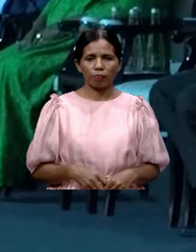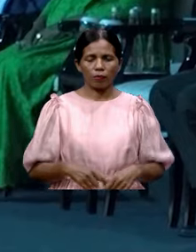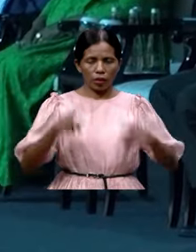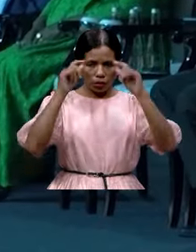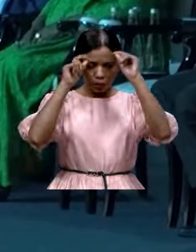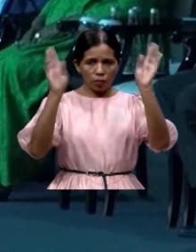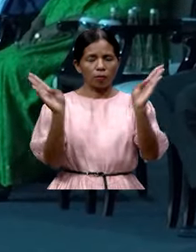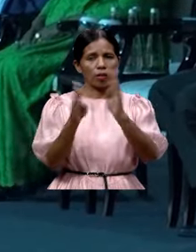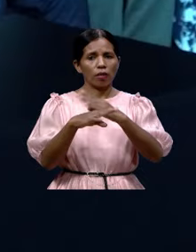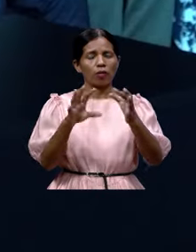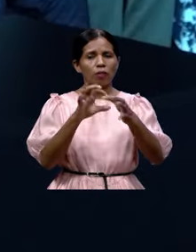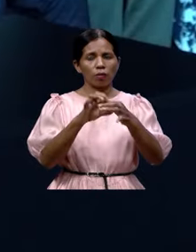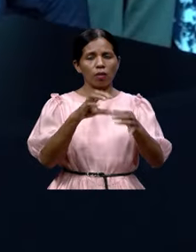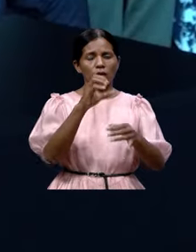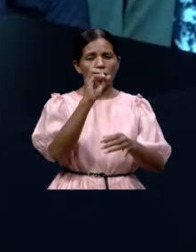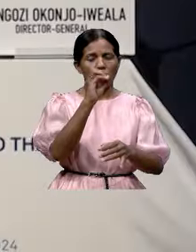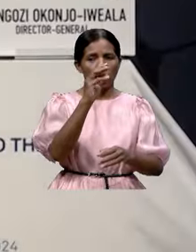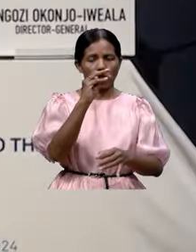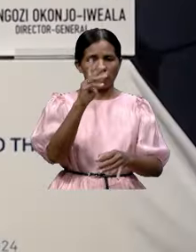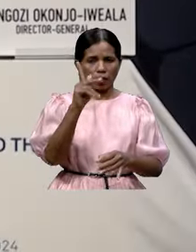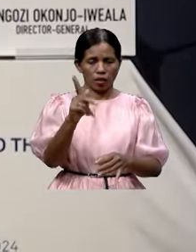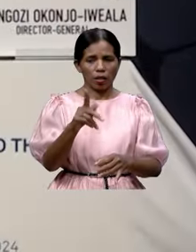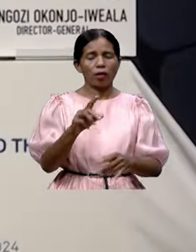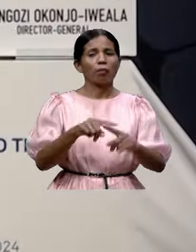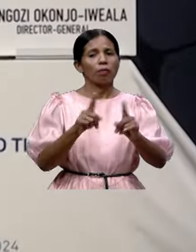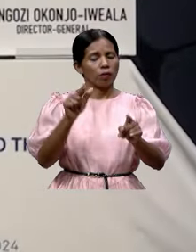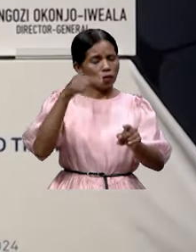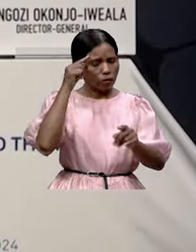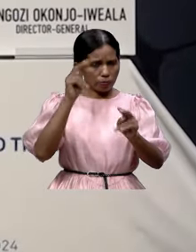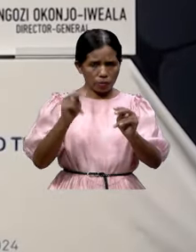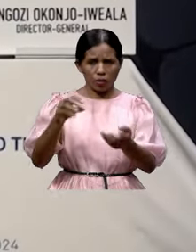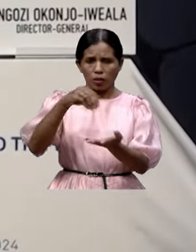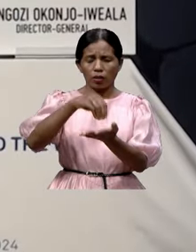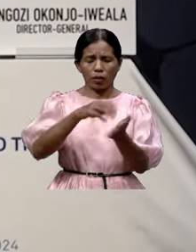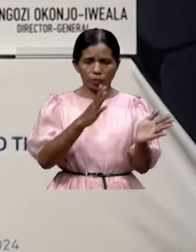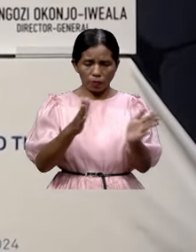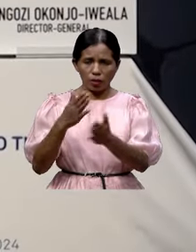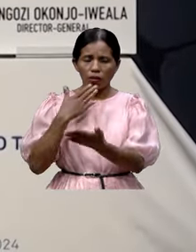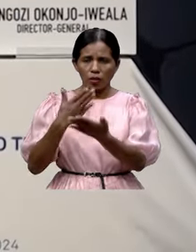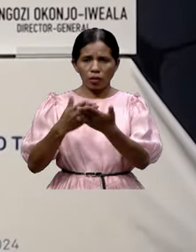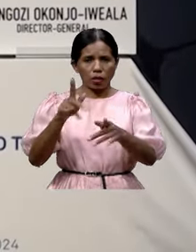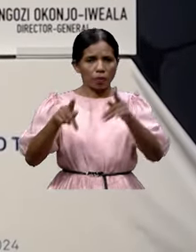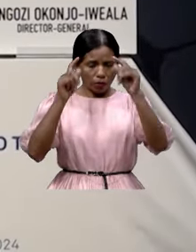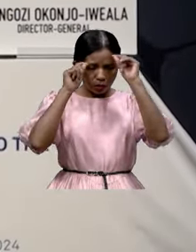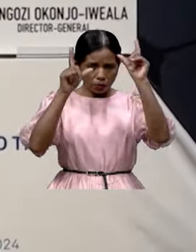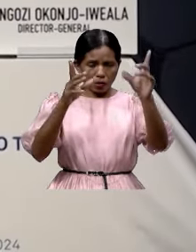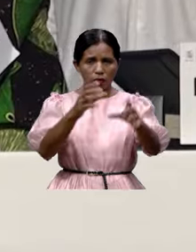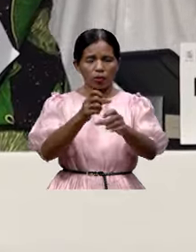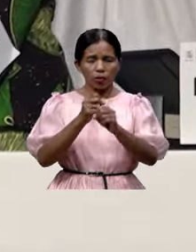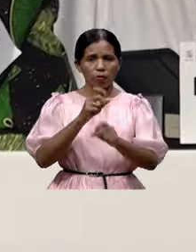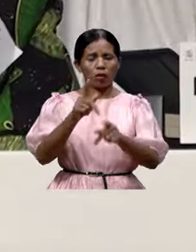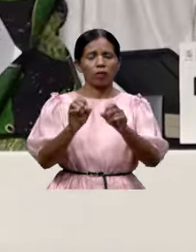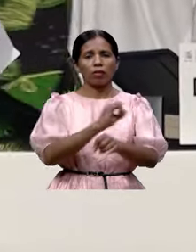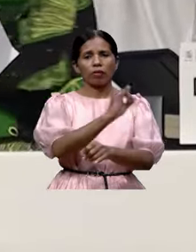Timor-Leste sai ona membro ba Organisasaun Mundial Komersiu, mai be governo persija halo investimento ho di prepara di diak Timor-Oang sira, atu simu investor sira